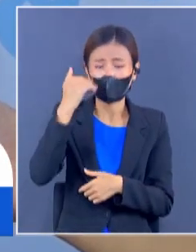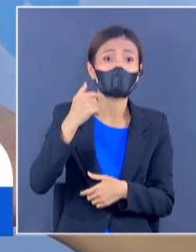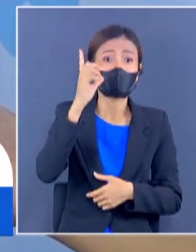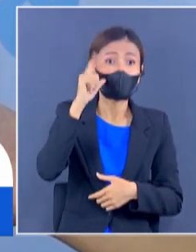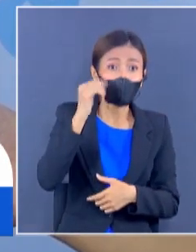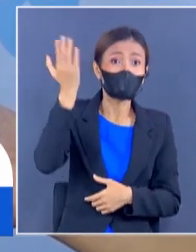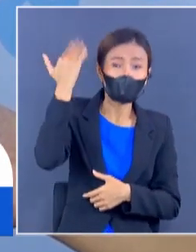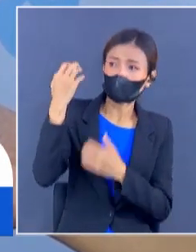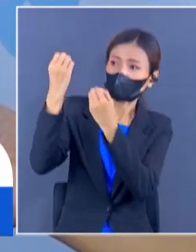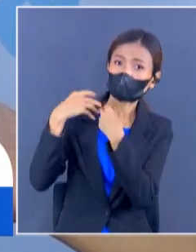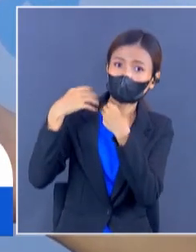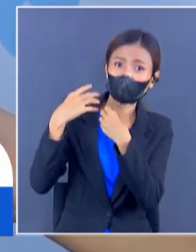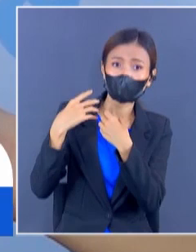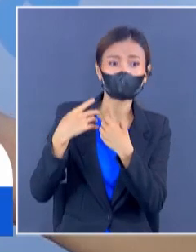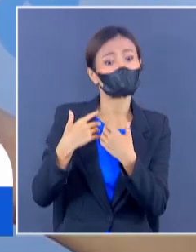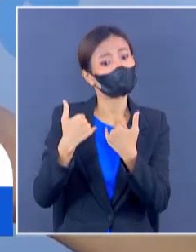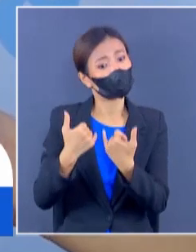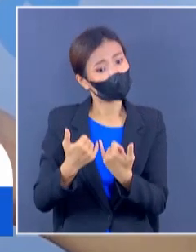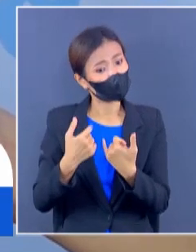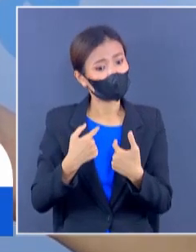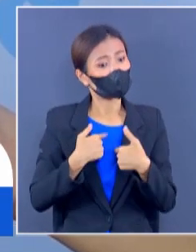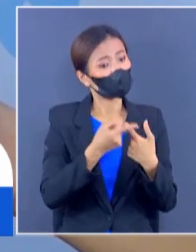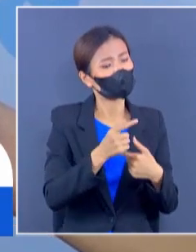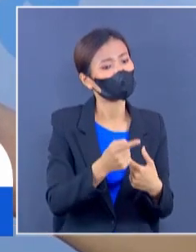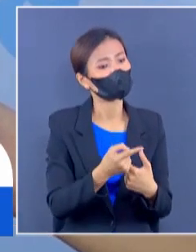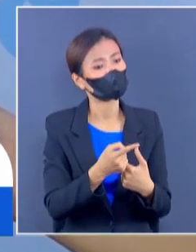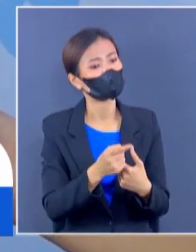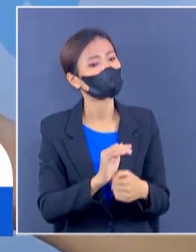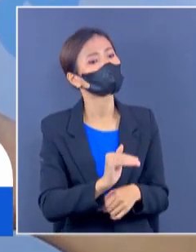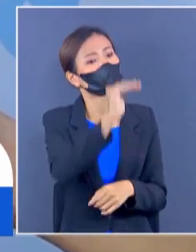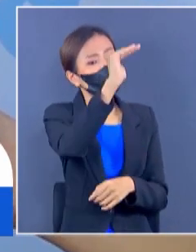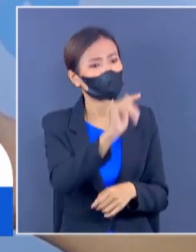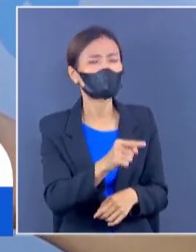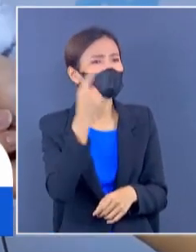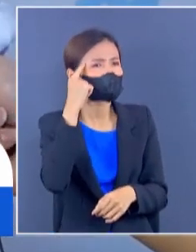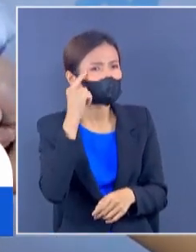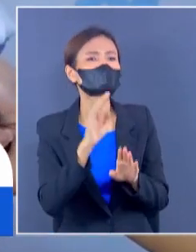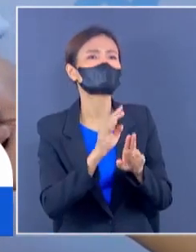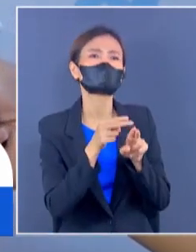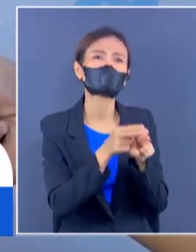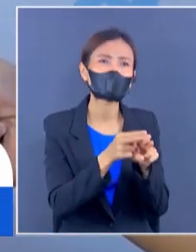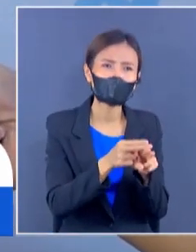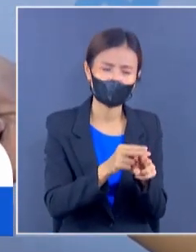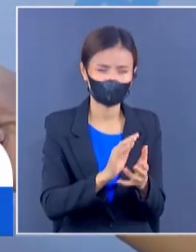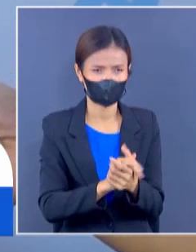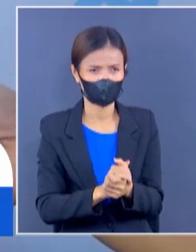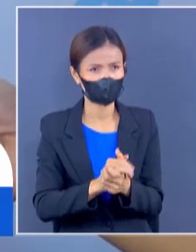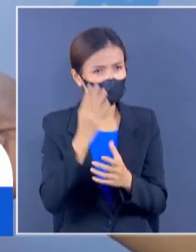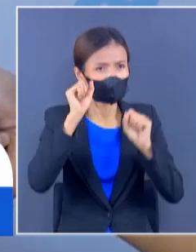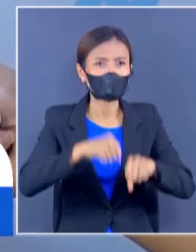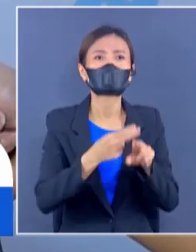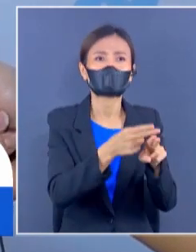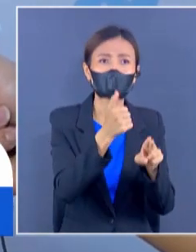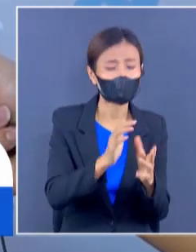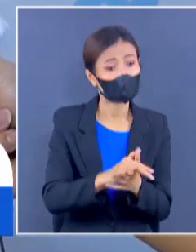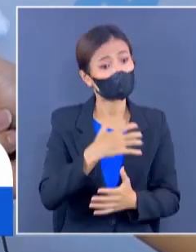ในยุคปัจจุบันก็ถูกสอนมาอีกแบบนึงดังนั้นเนี่ยการที่แบบปรับตัวเข้าหากันทั้ง2ฝ่ายก็คือดีที่สุดภูมิใจอยู่แล้วค่ะถึงเขาจะเดินตามรอยเราหรือว่